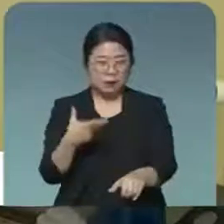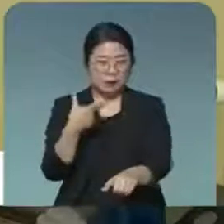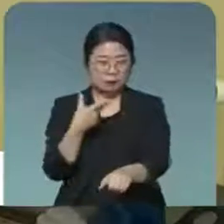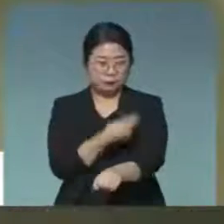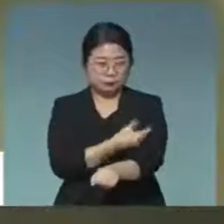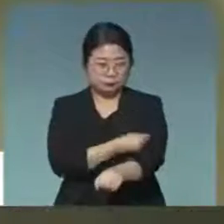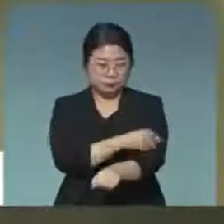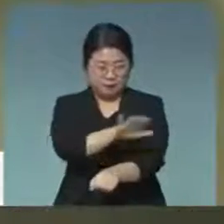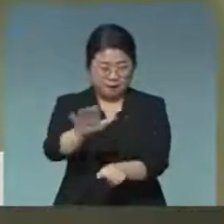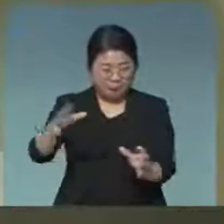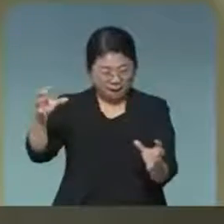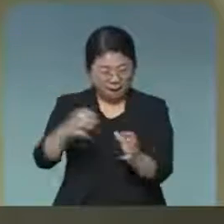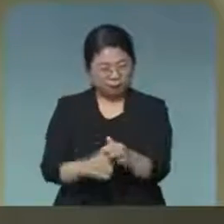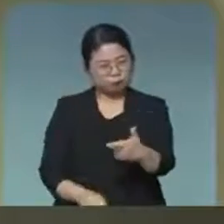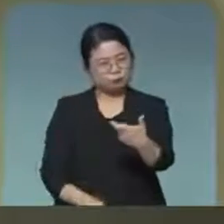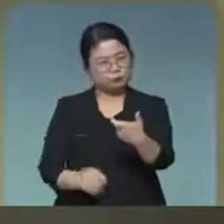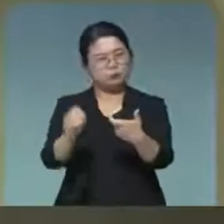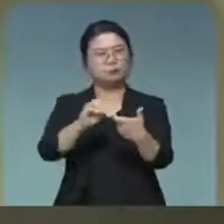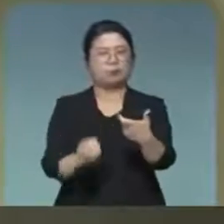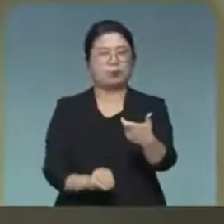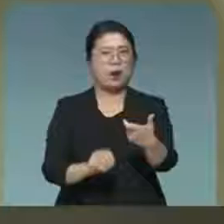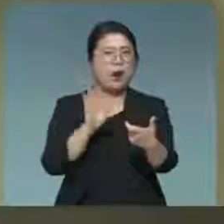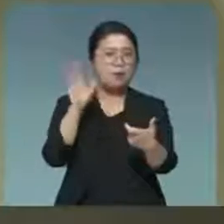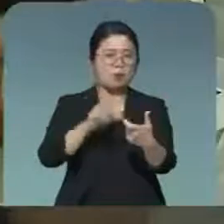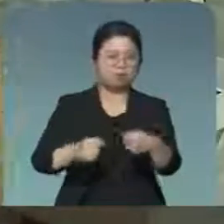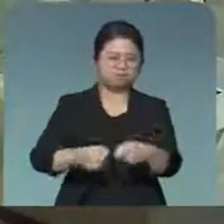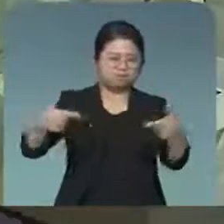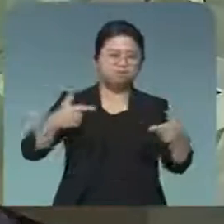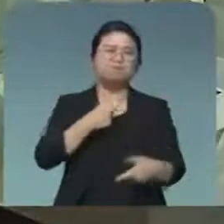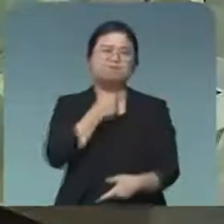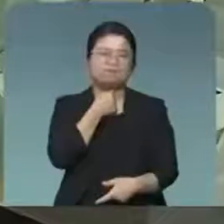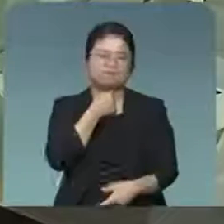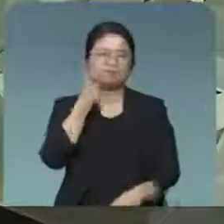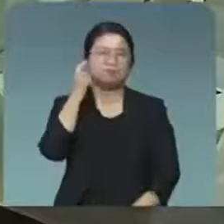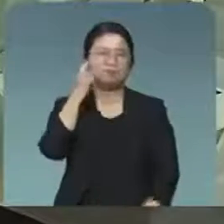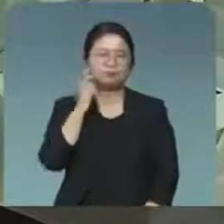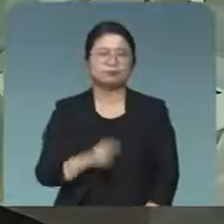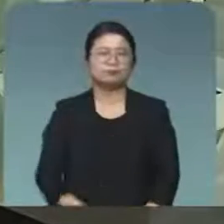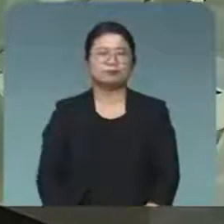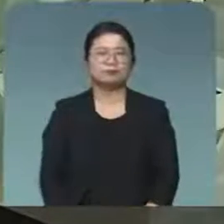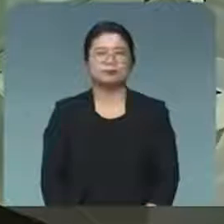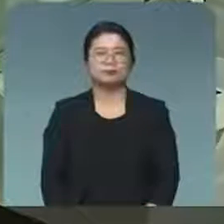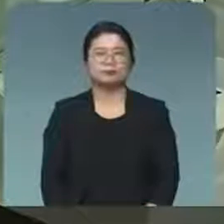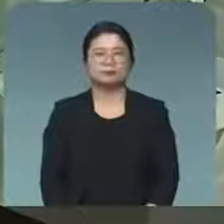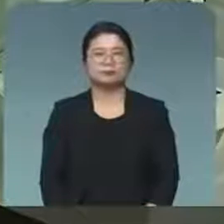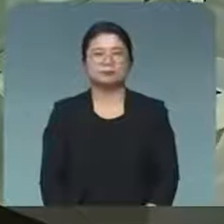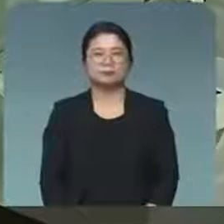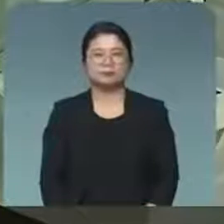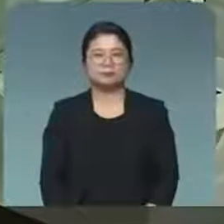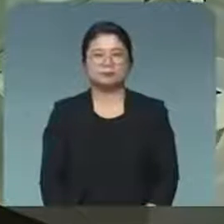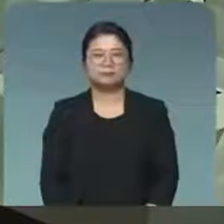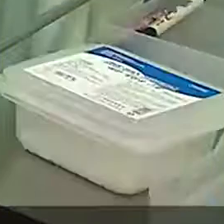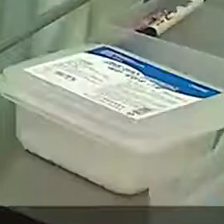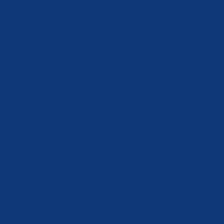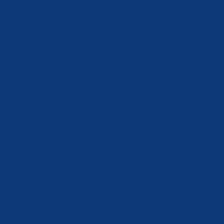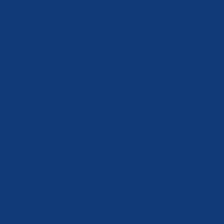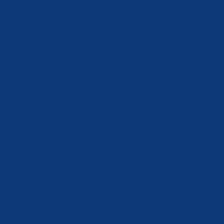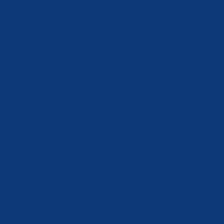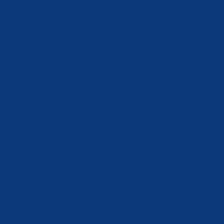있는 백신 추가 접종률을 최대한 끌어올린다는 계획입니다. KBS 뉴스 강규엽입니다.